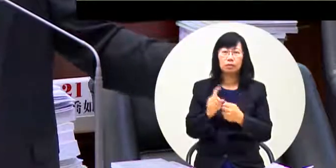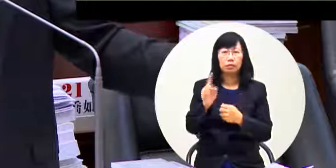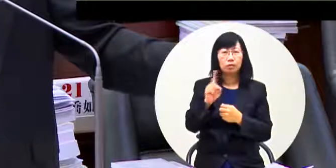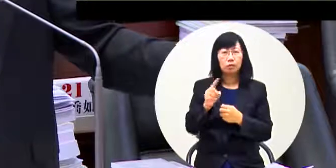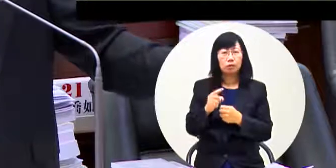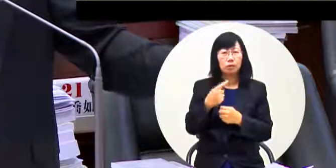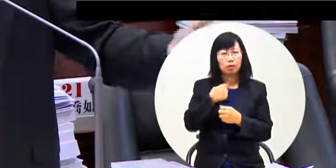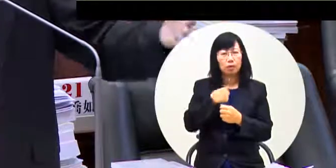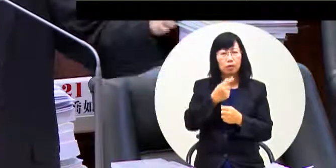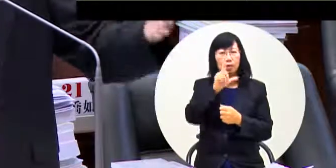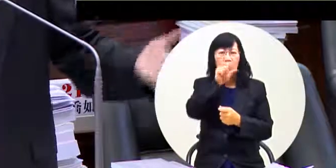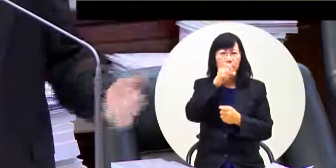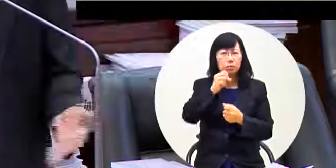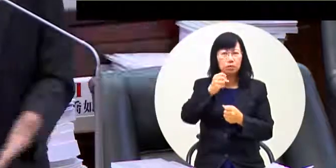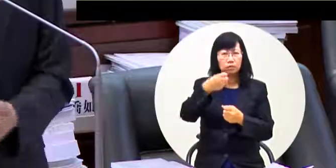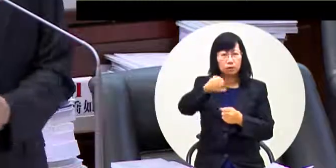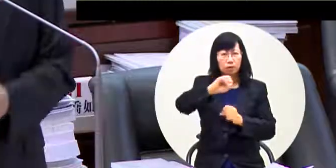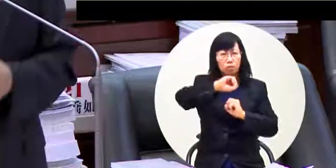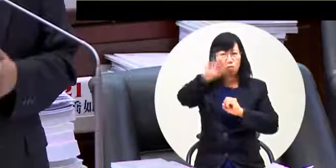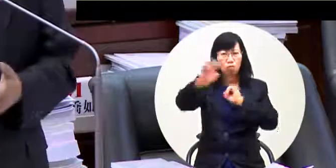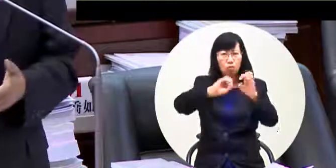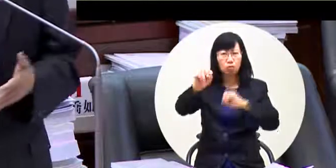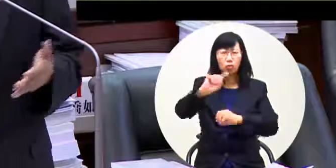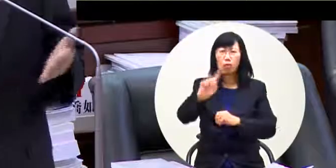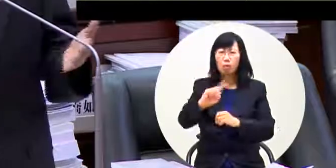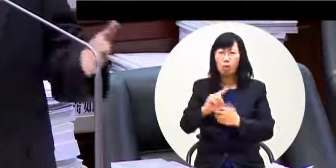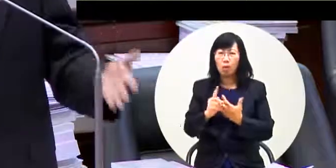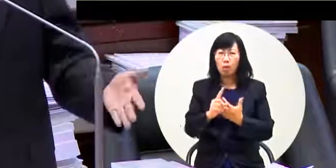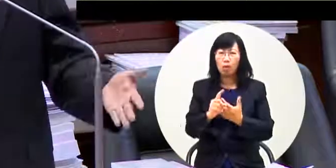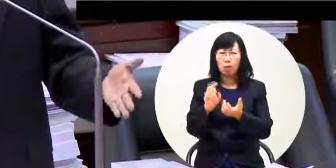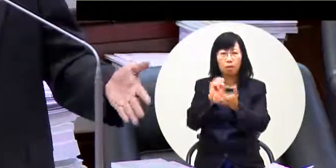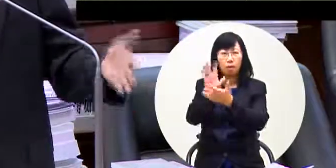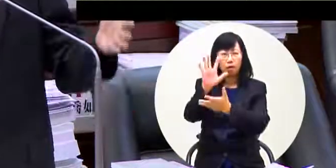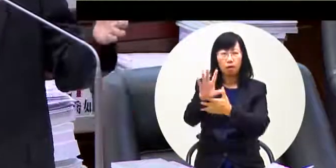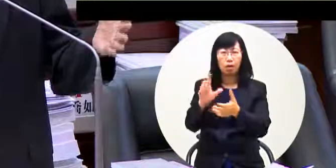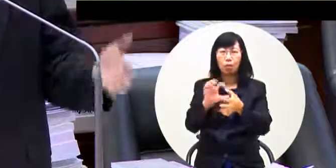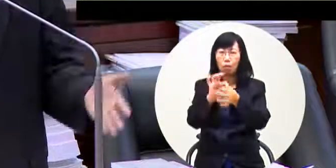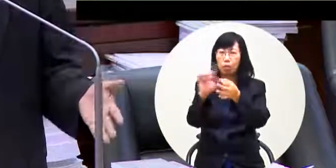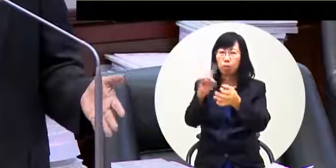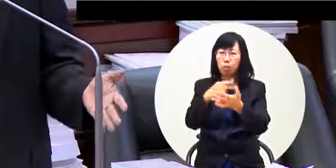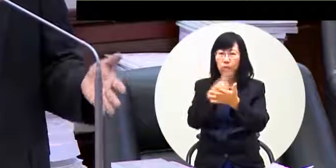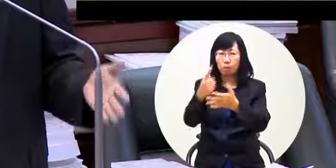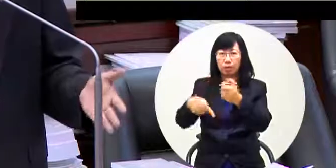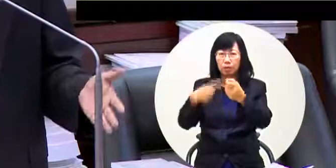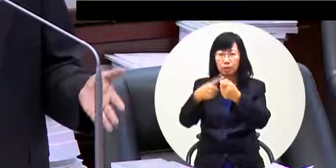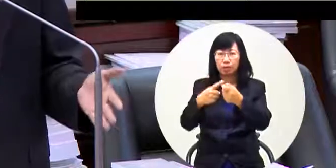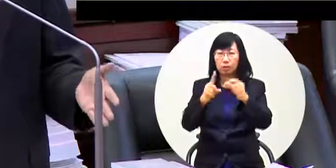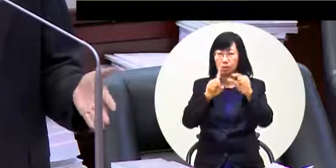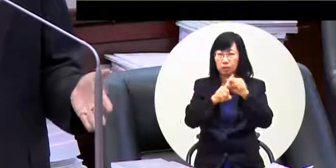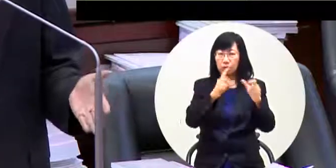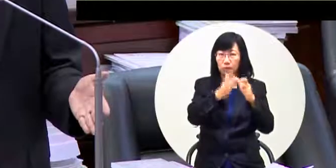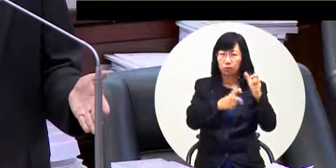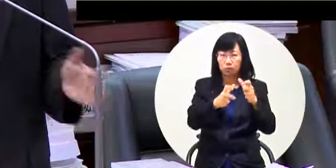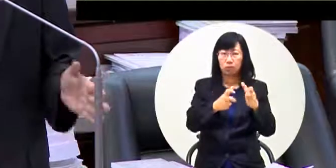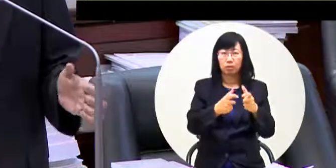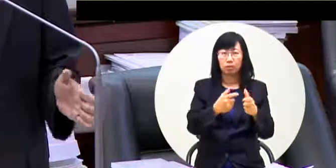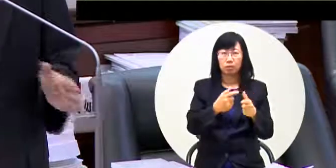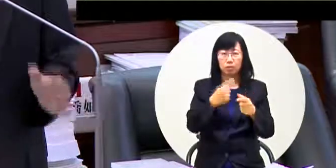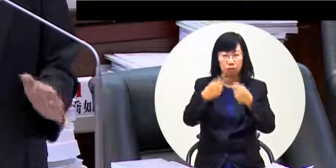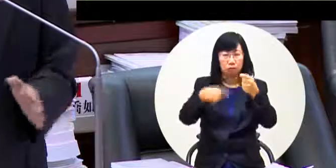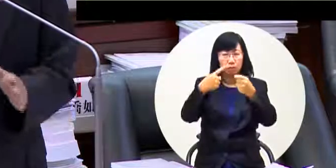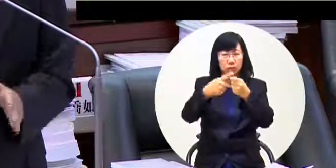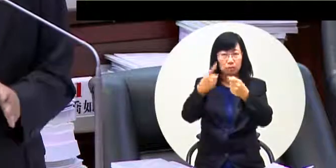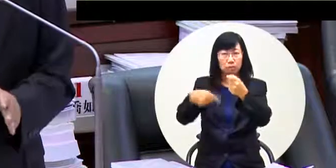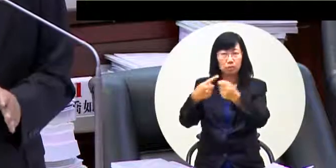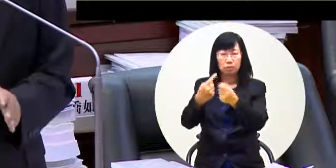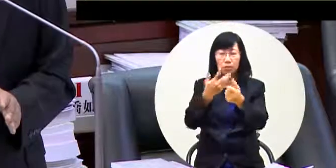么代志？因为每一冬中油吼小港的每一里的里长的办公室，一冬150,000，